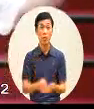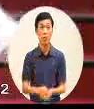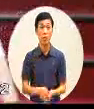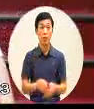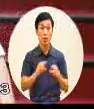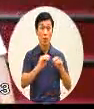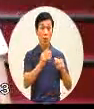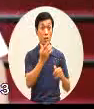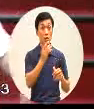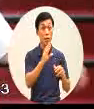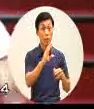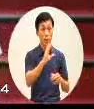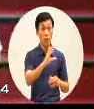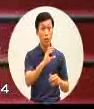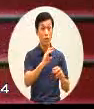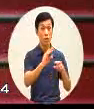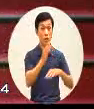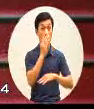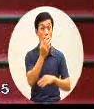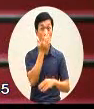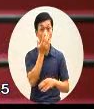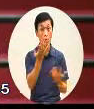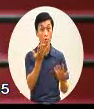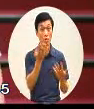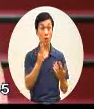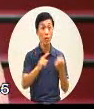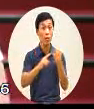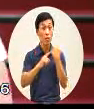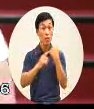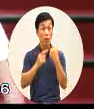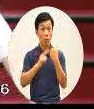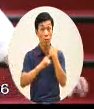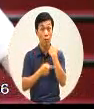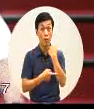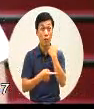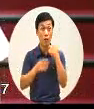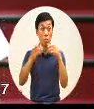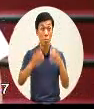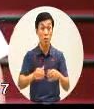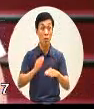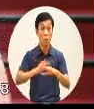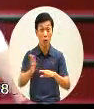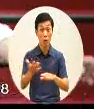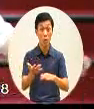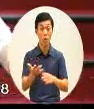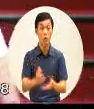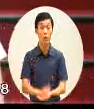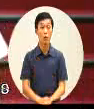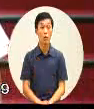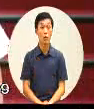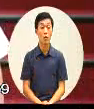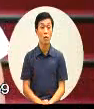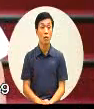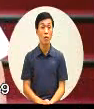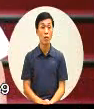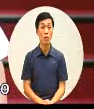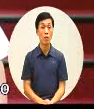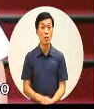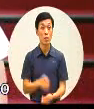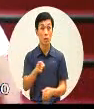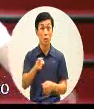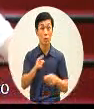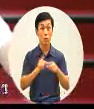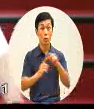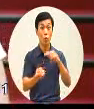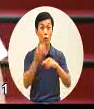地方嘛唔知啊呐，会有法条出来。哇，我感觉讲，中华。这中华